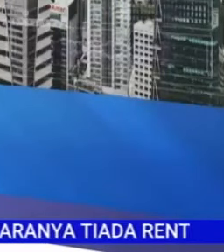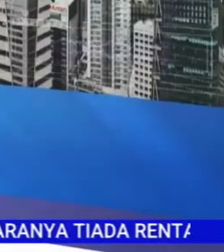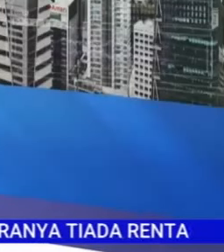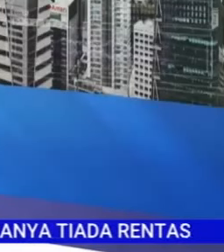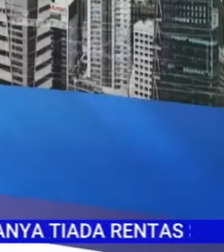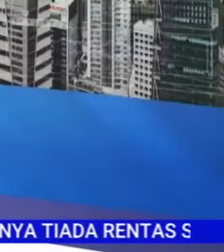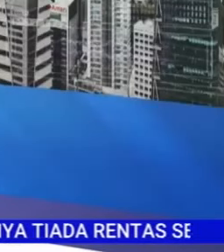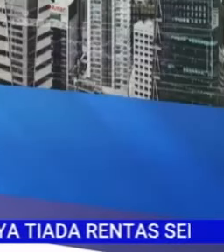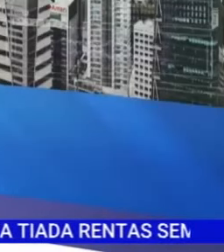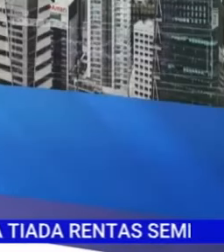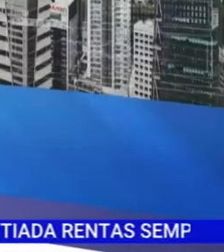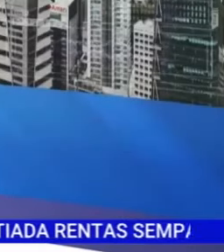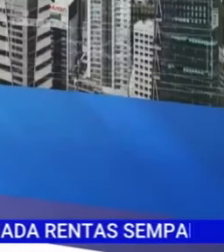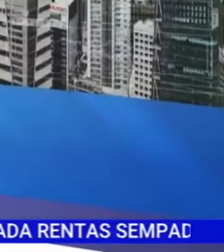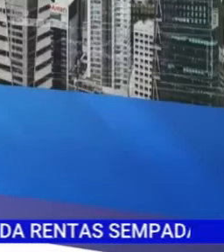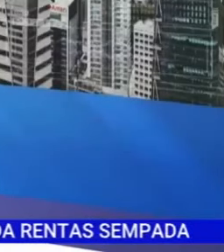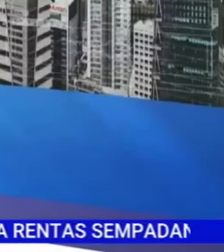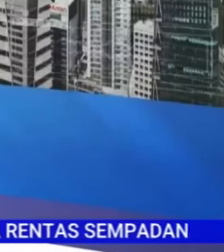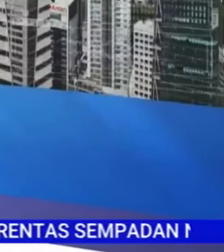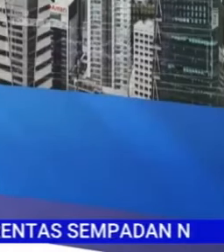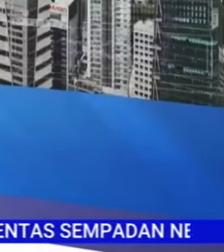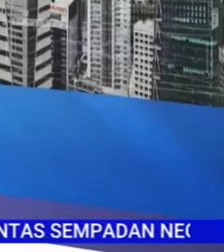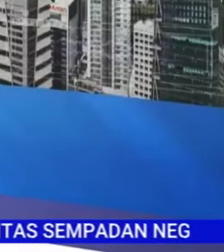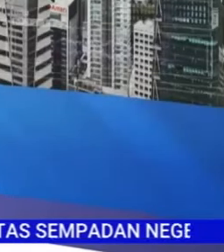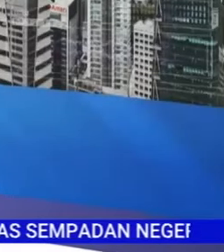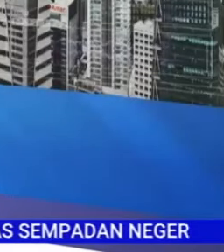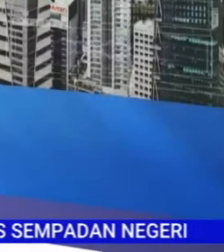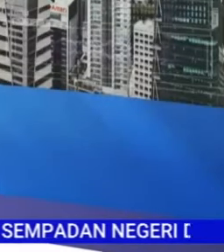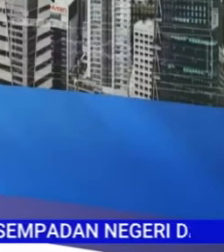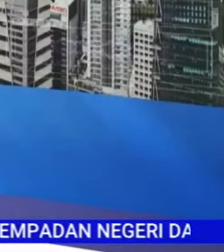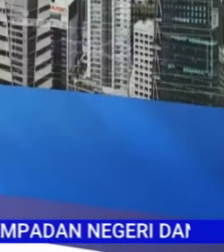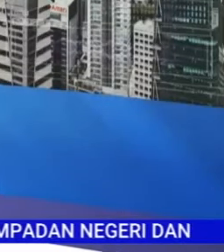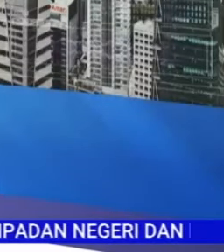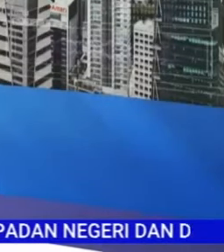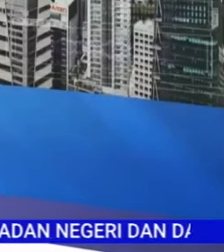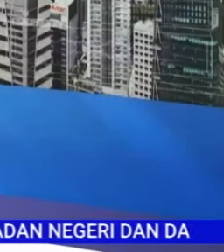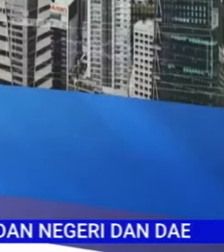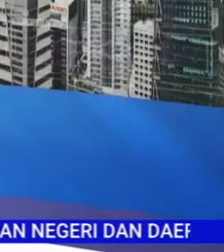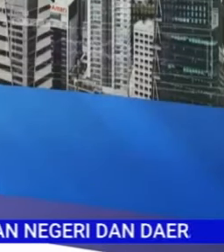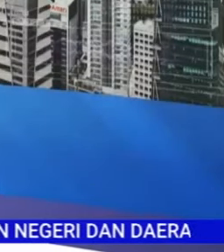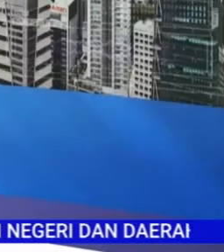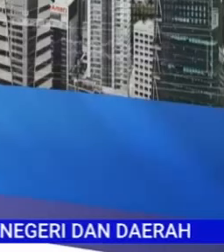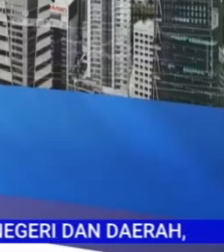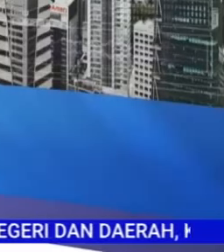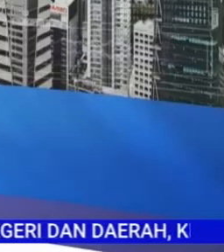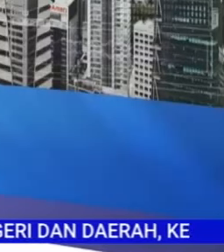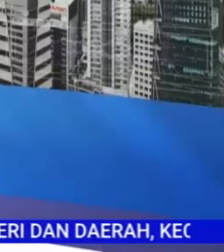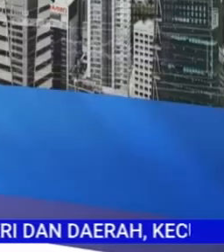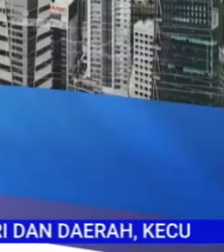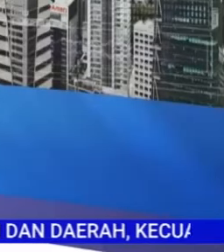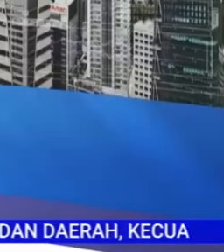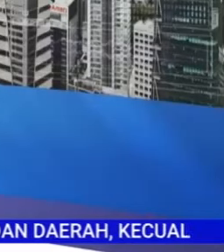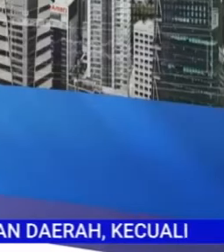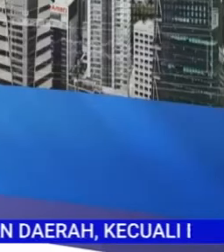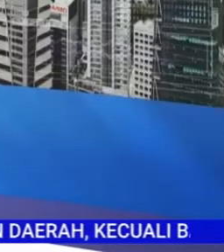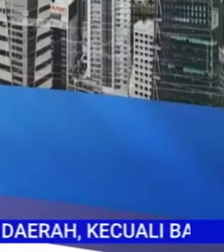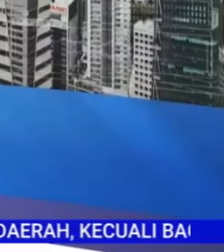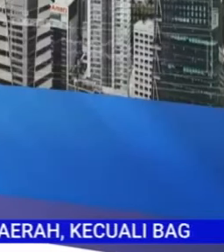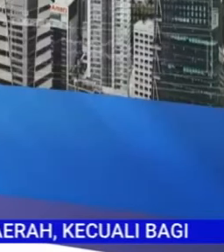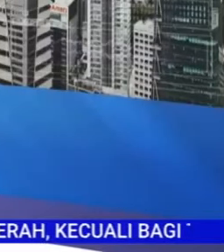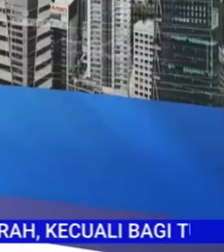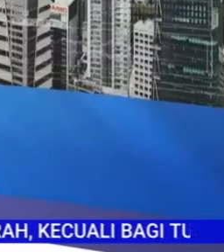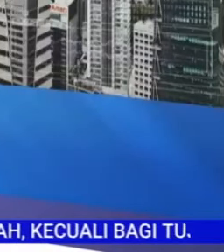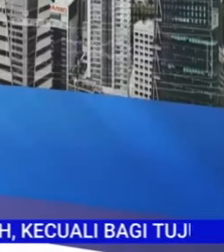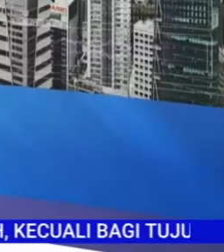Hai susulan kejadian reboot di Tanjung sedili kota tinggi 23juli lalu penilaian yang dilakukan pejabat daerah mendapati anggaran